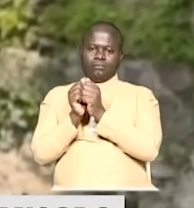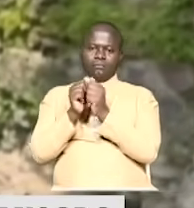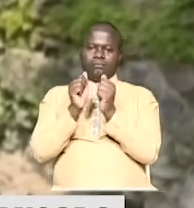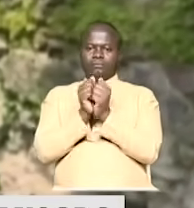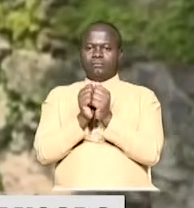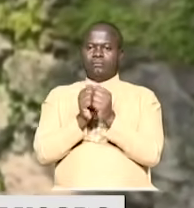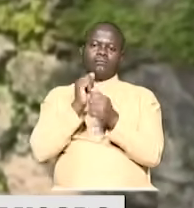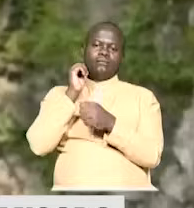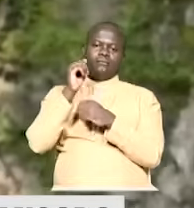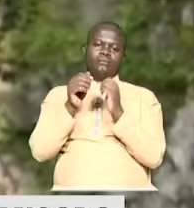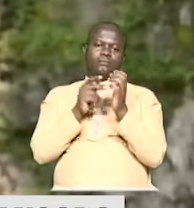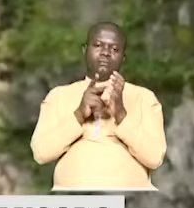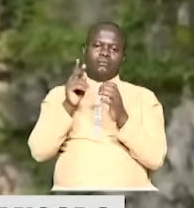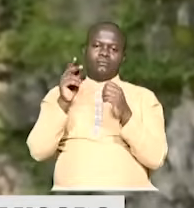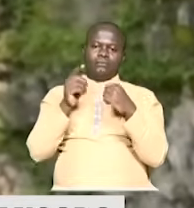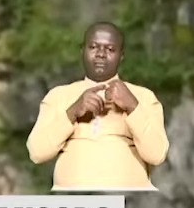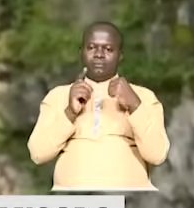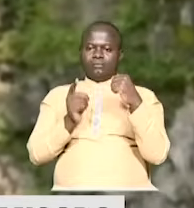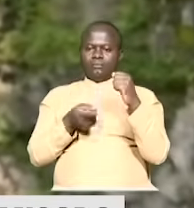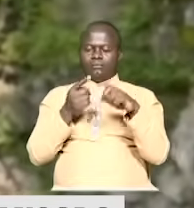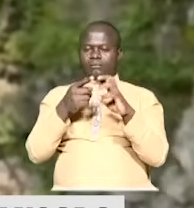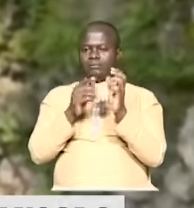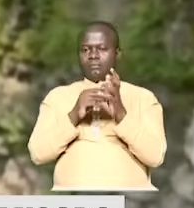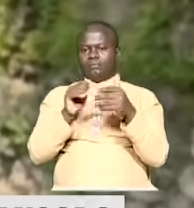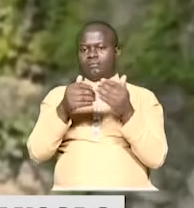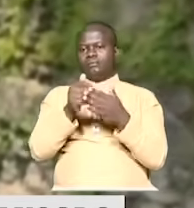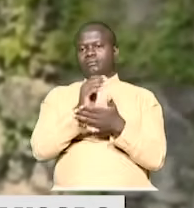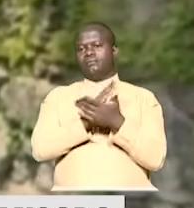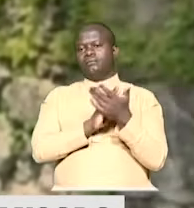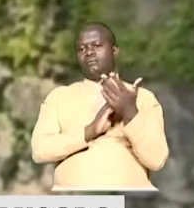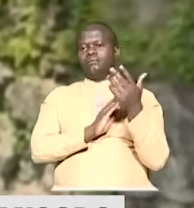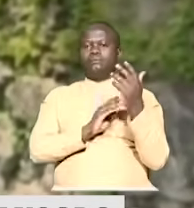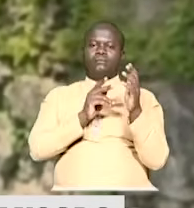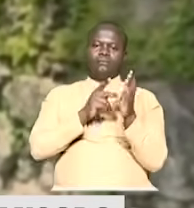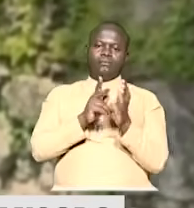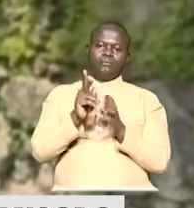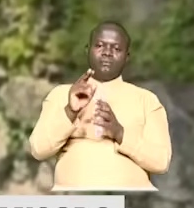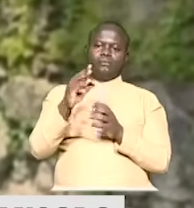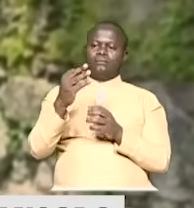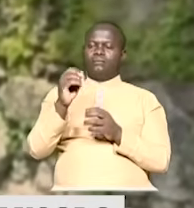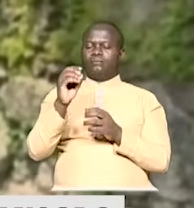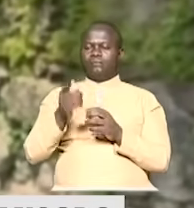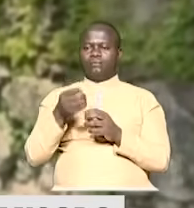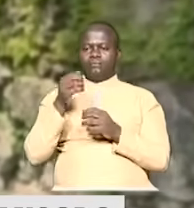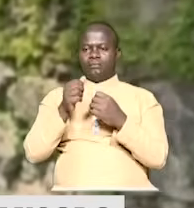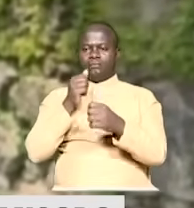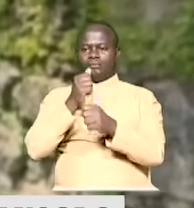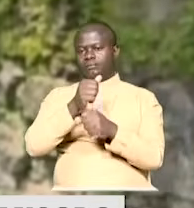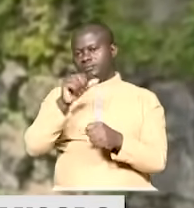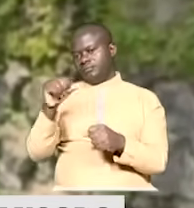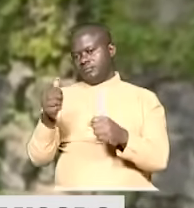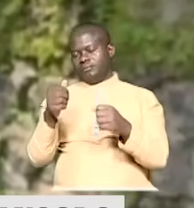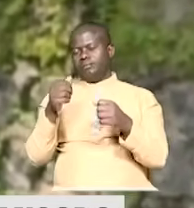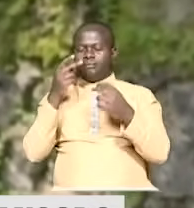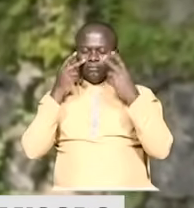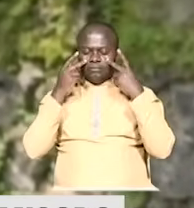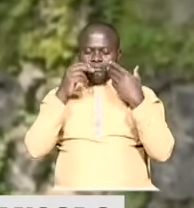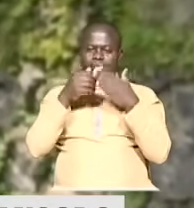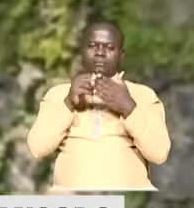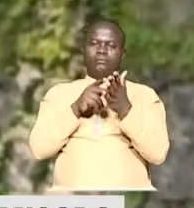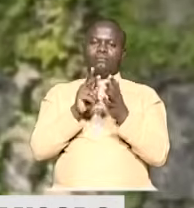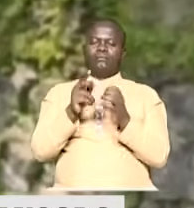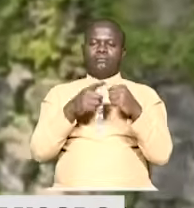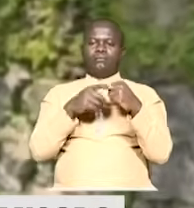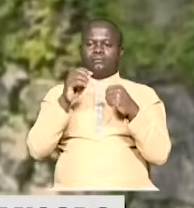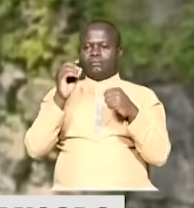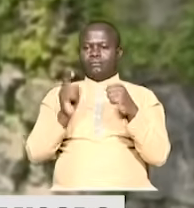dusora 60,000. Noneho harimo bamwe bari kwishyura 20,000 bazajya bishyura 30,000 ku mwaka, abandi nabo ngo ugasanga bishyura ngo